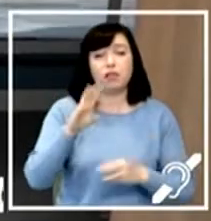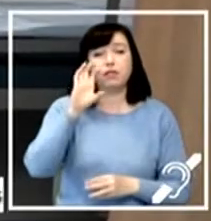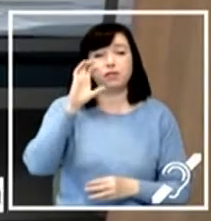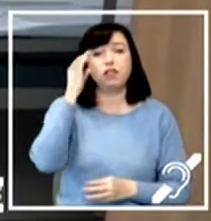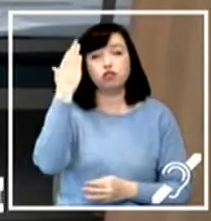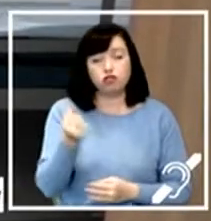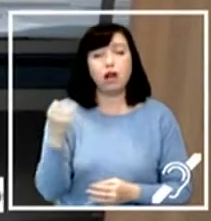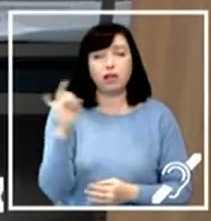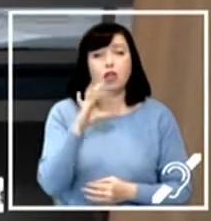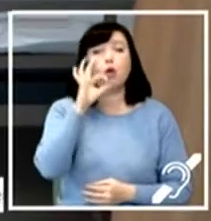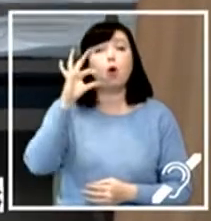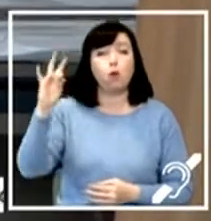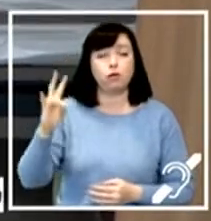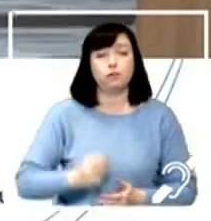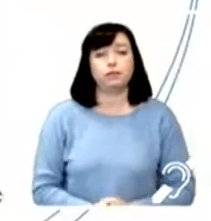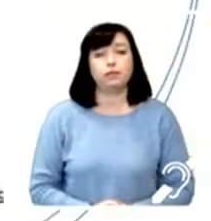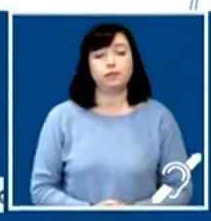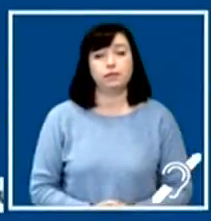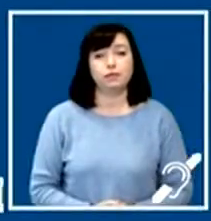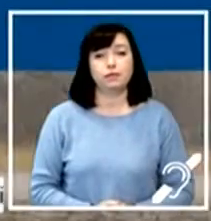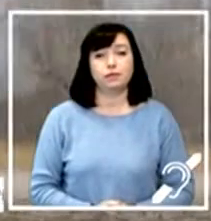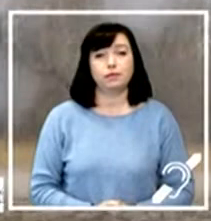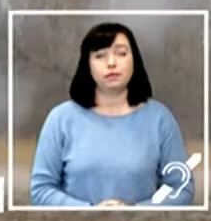Unite pentru Populație.